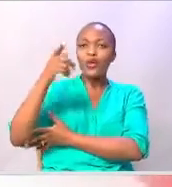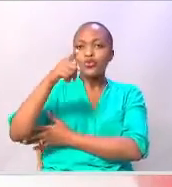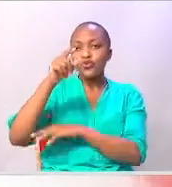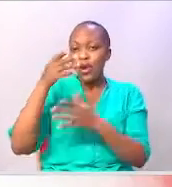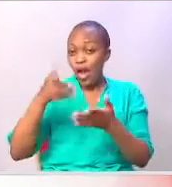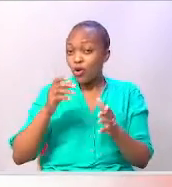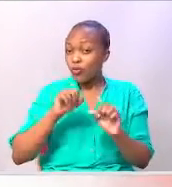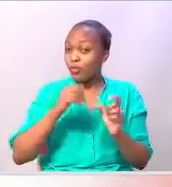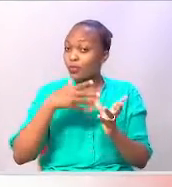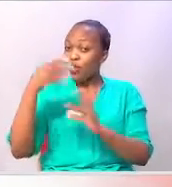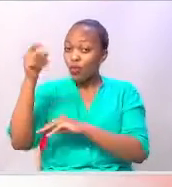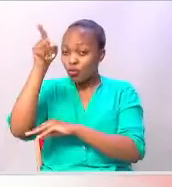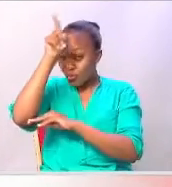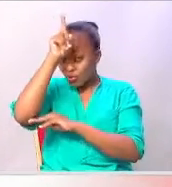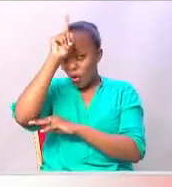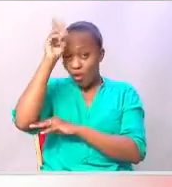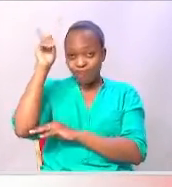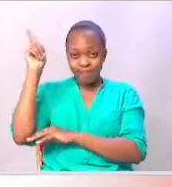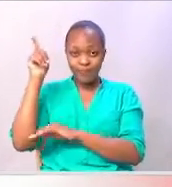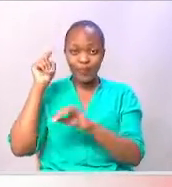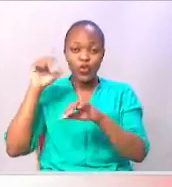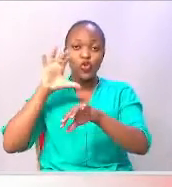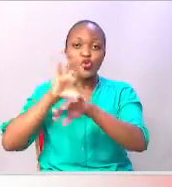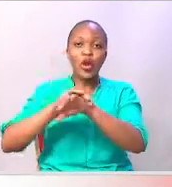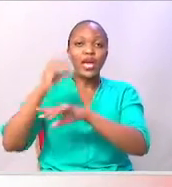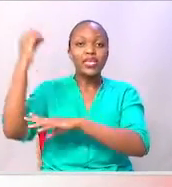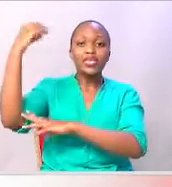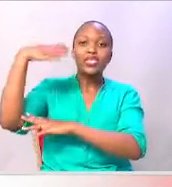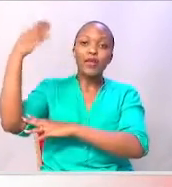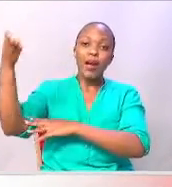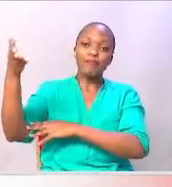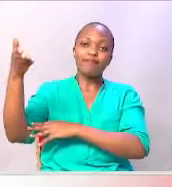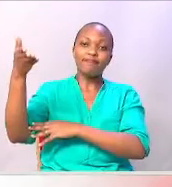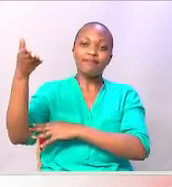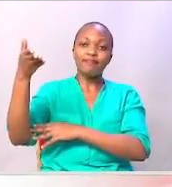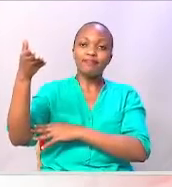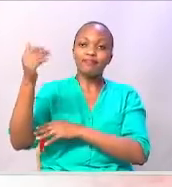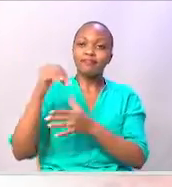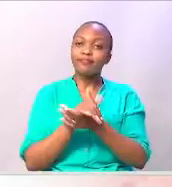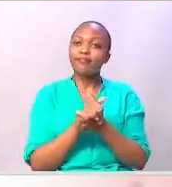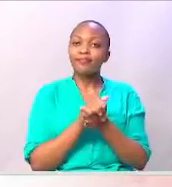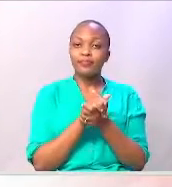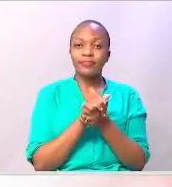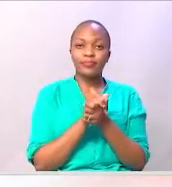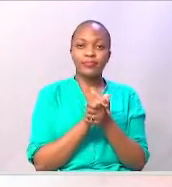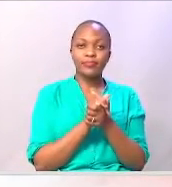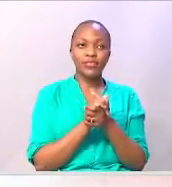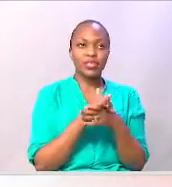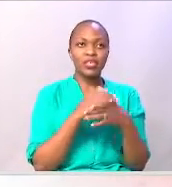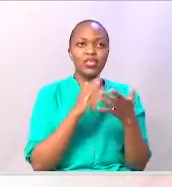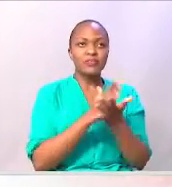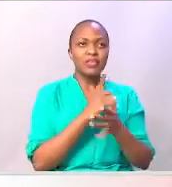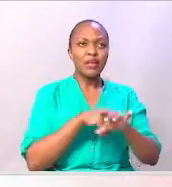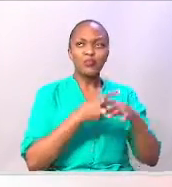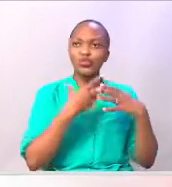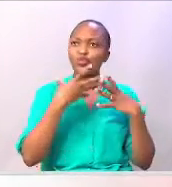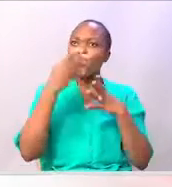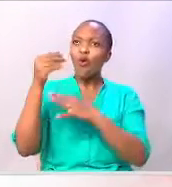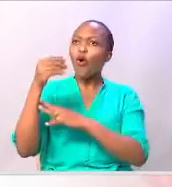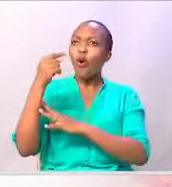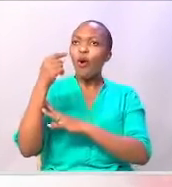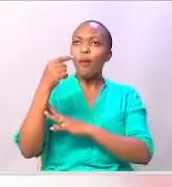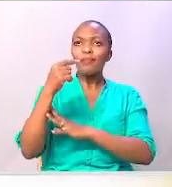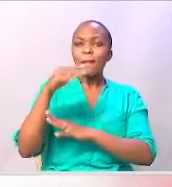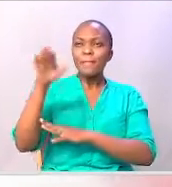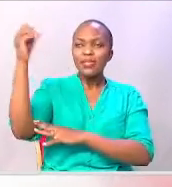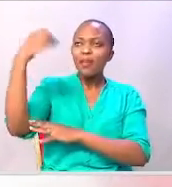enda rural areas upate kuna stima. Ile mambo ya unapata unaenda stima iko 2 place moja, unaenda kuchaji simu 20